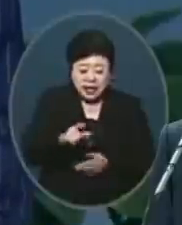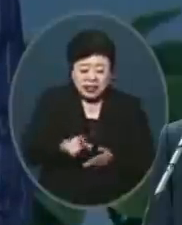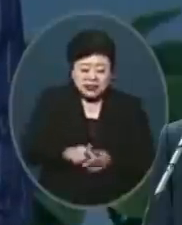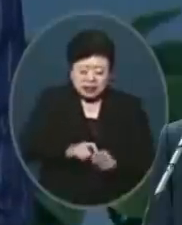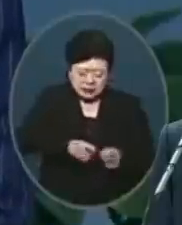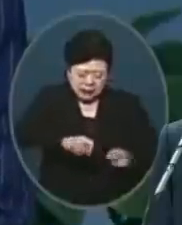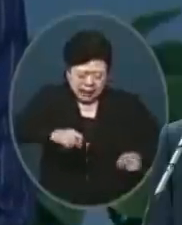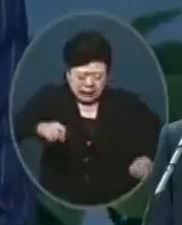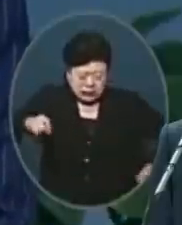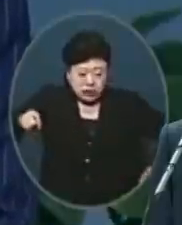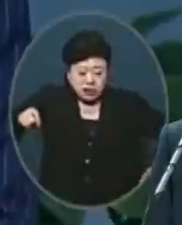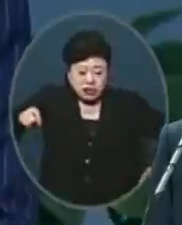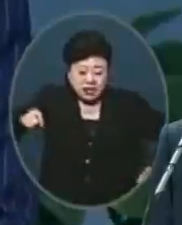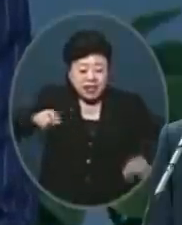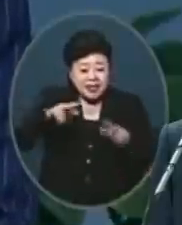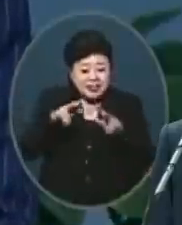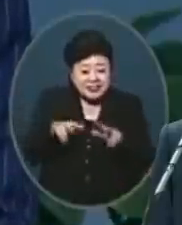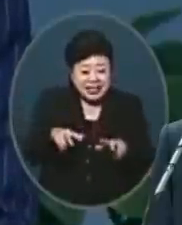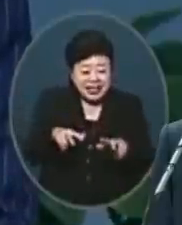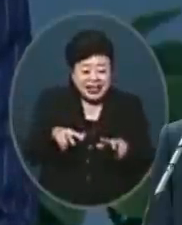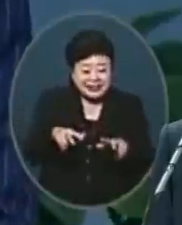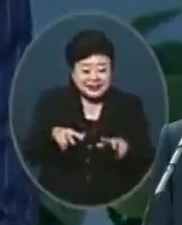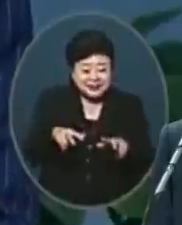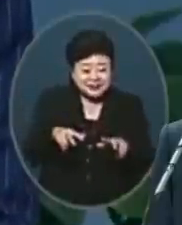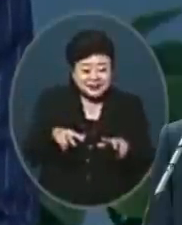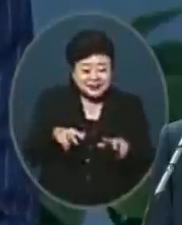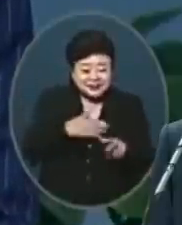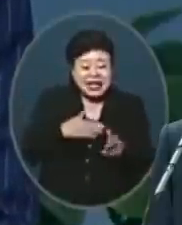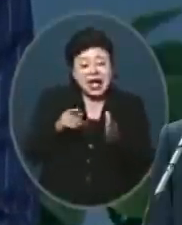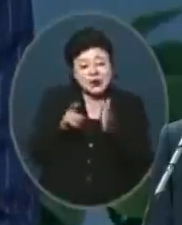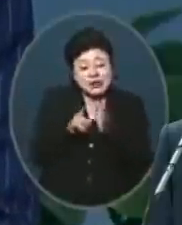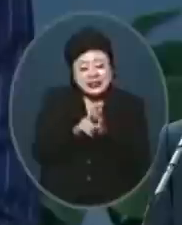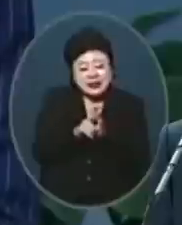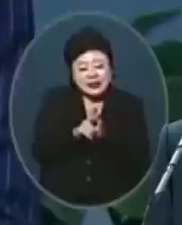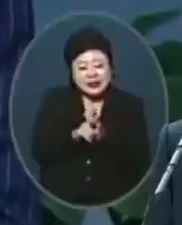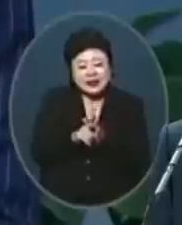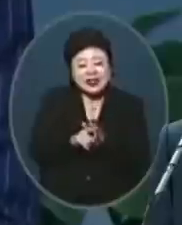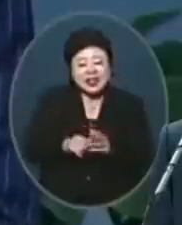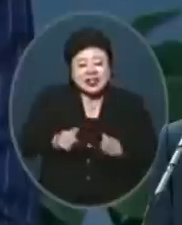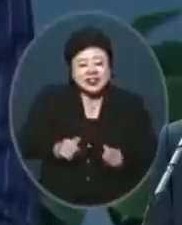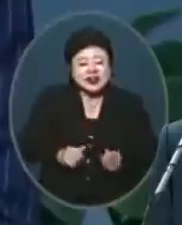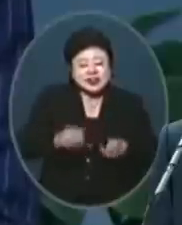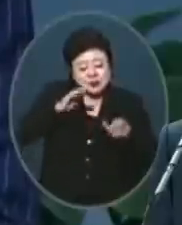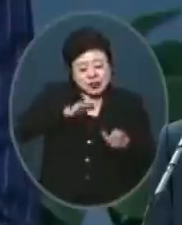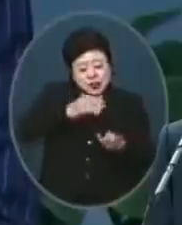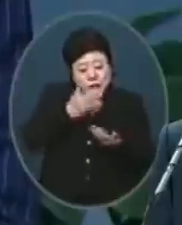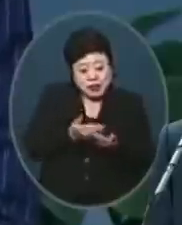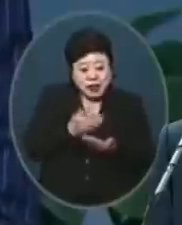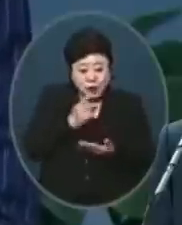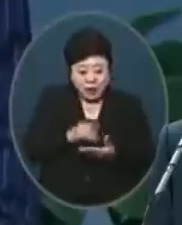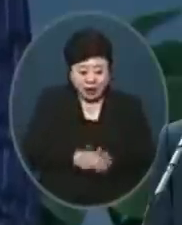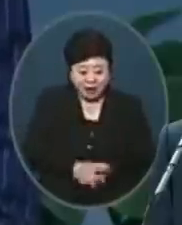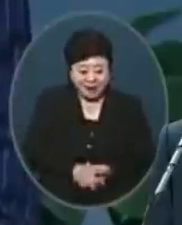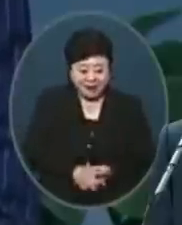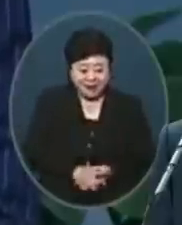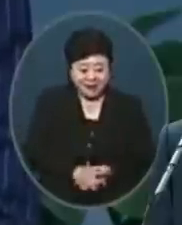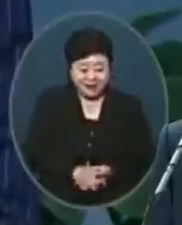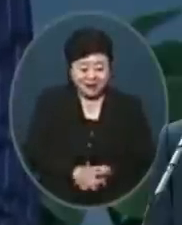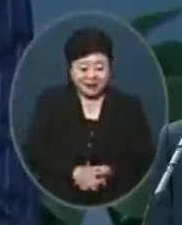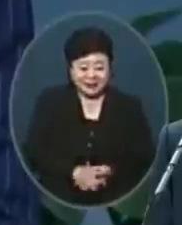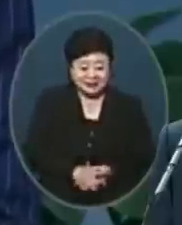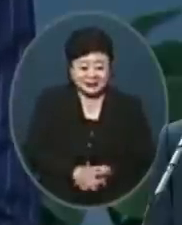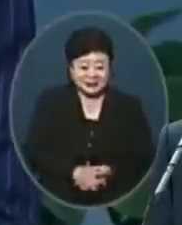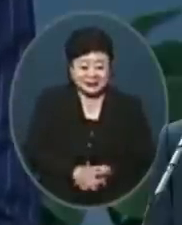걸렸습니다. 이제 날 위해서 열심히 기도를 해줘야 되겠습니다.